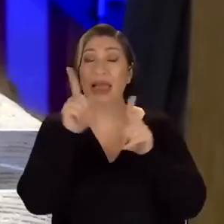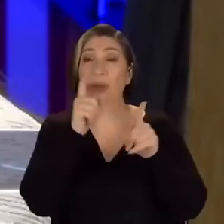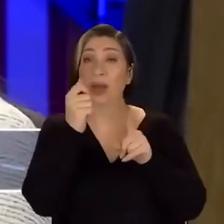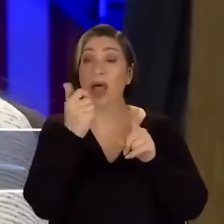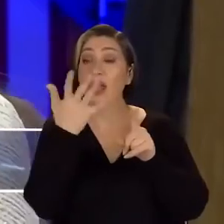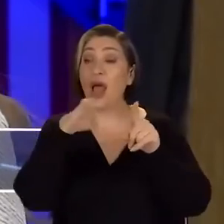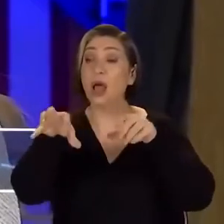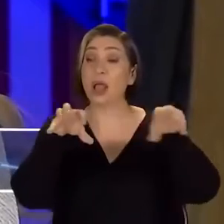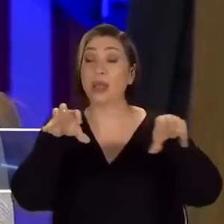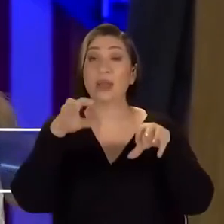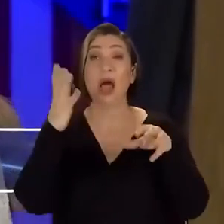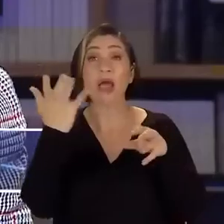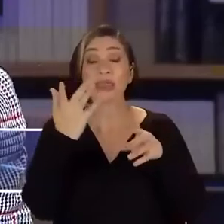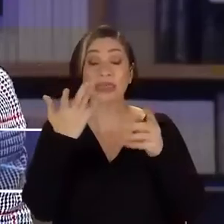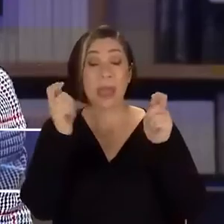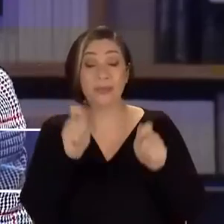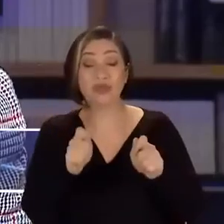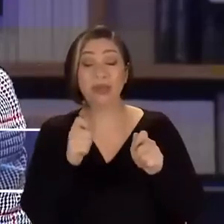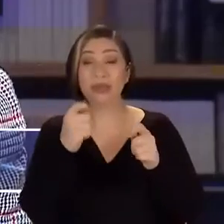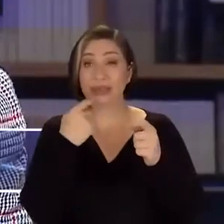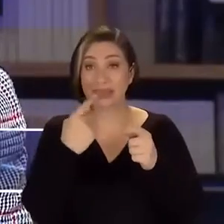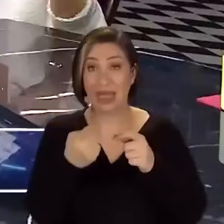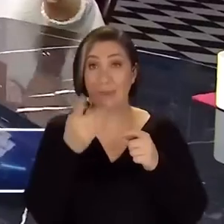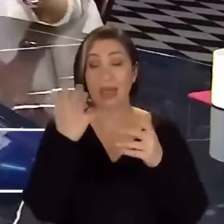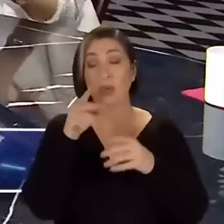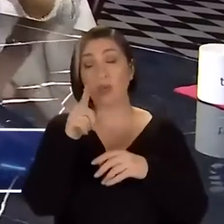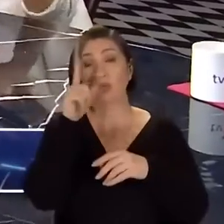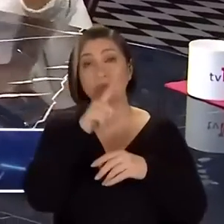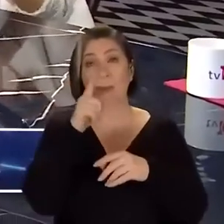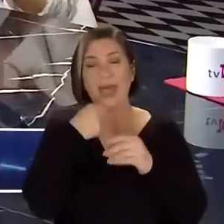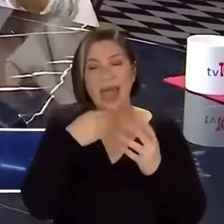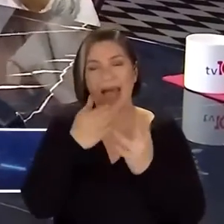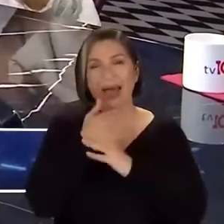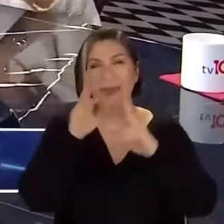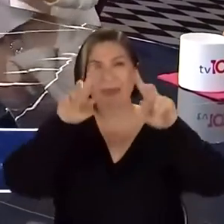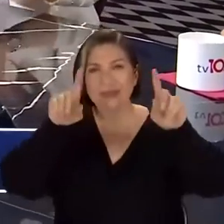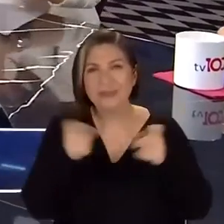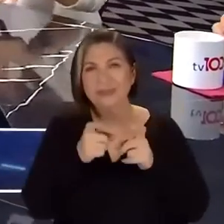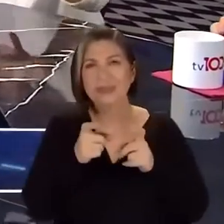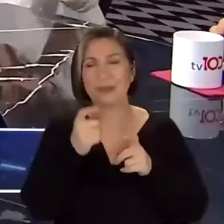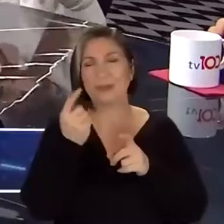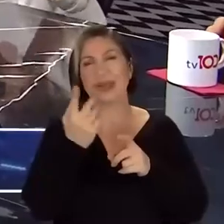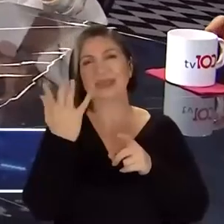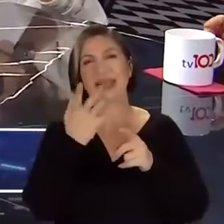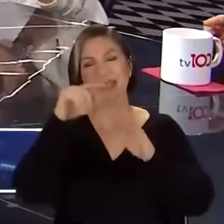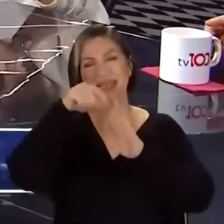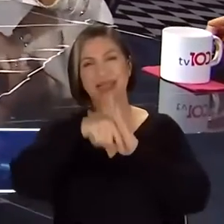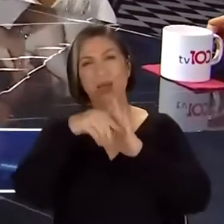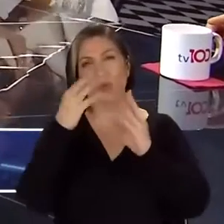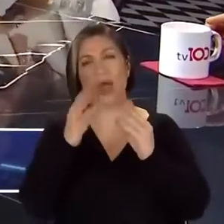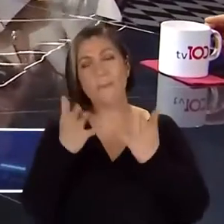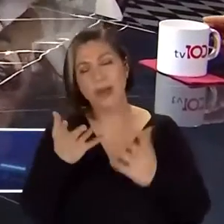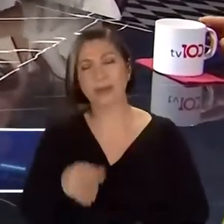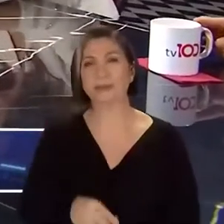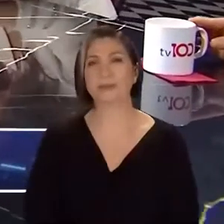hangi alanlarda, hangisini nasıl kullanacağız diye. Belki o yüzden ben şöyle bir araya girip bir parantez açıp biraz daha detay oldu belki